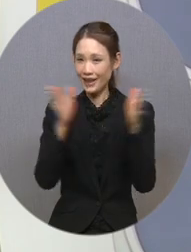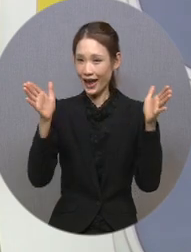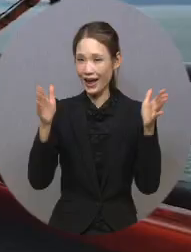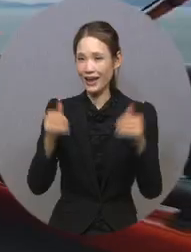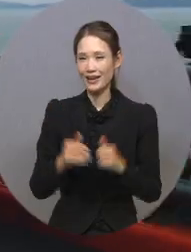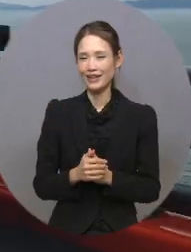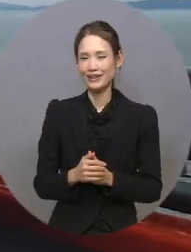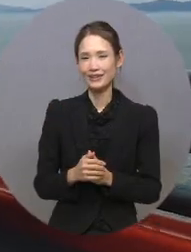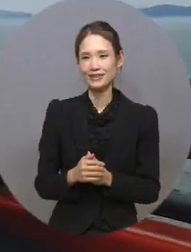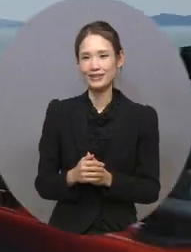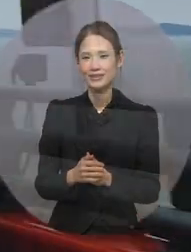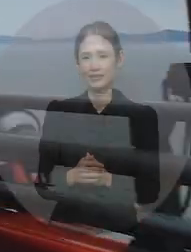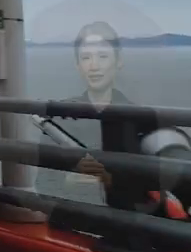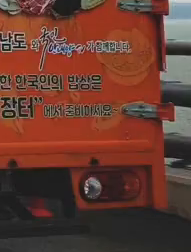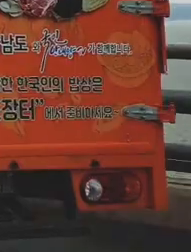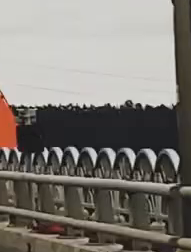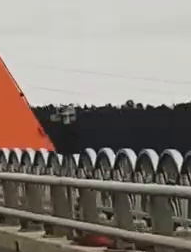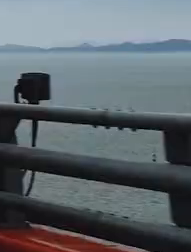스타트!